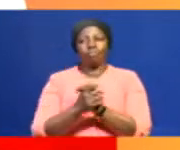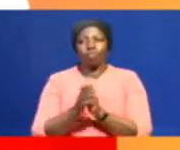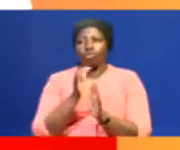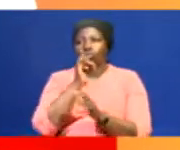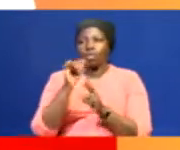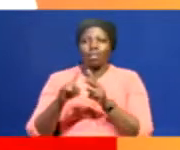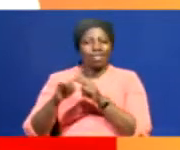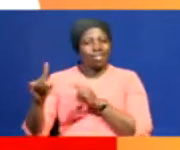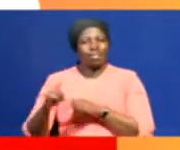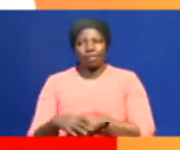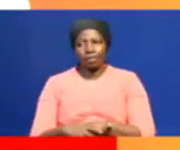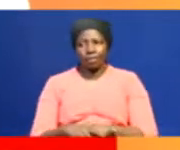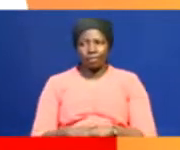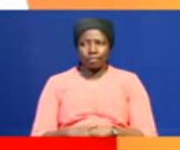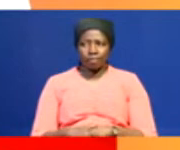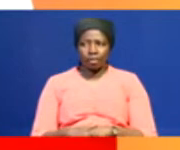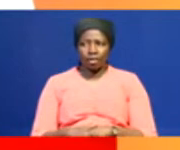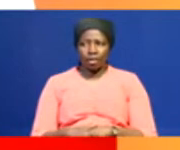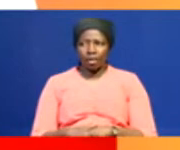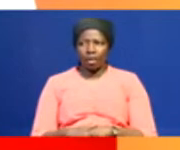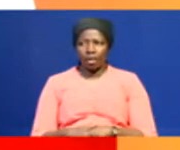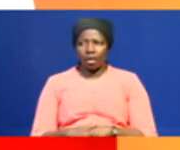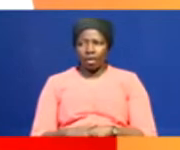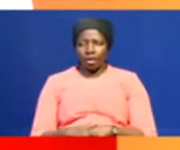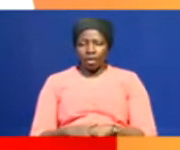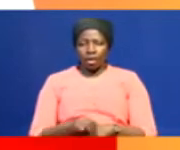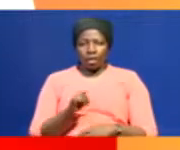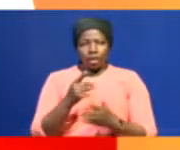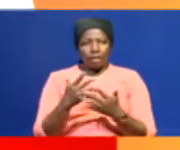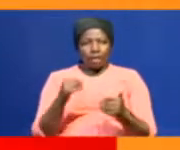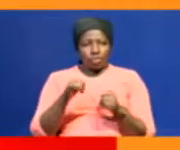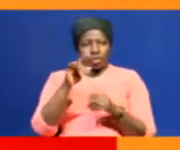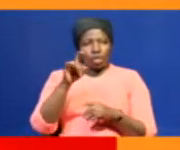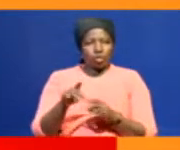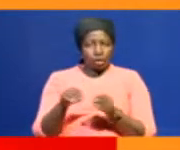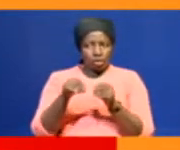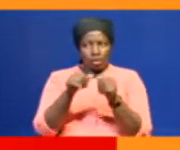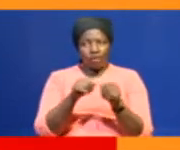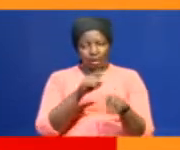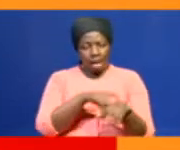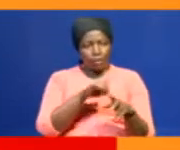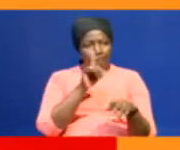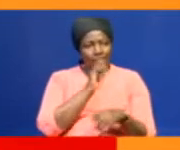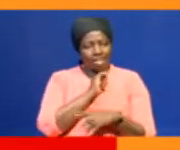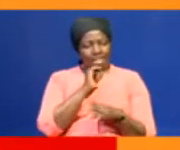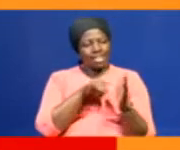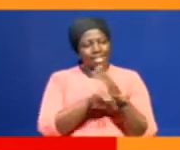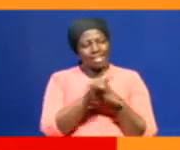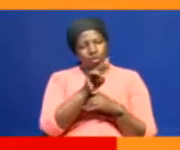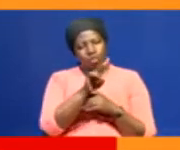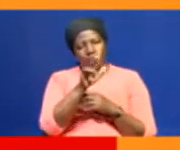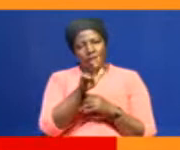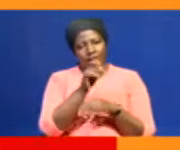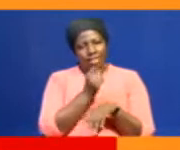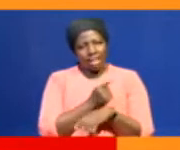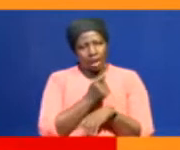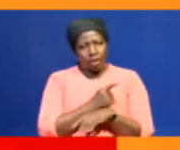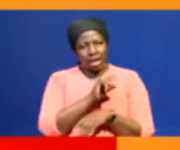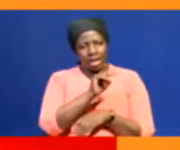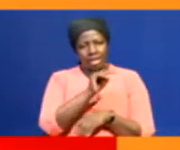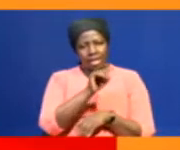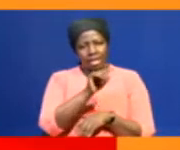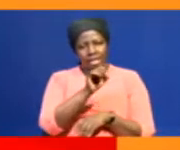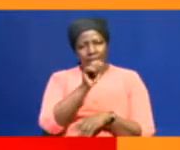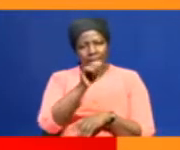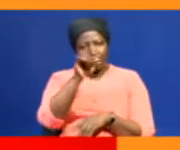Hizo ndio vitu ambazo tunataka kuzungumzia na tumalize. Kuhusiana na uhamasisho, tukimaliza tu pengine kwa sekunde mbili tatu, NTSA haitakosa